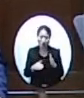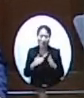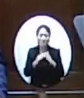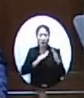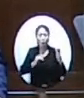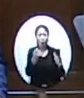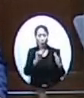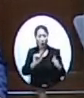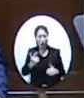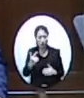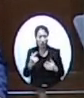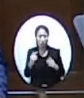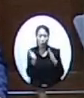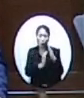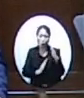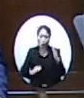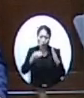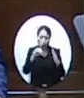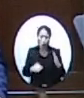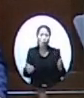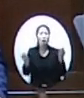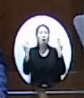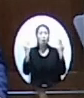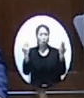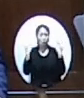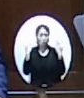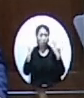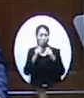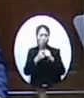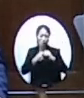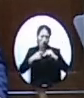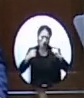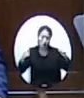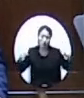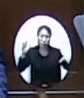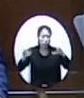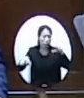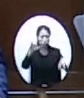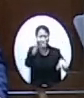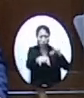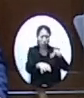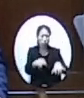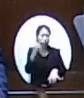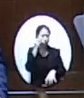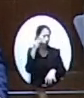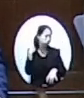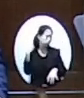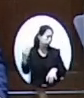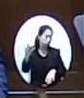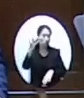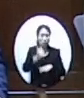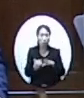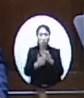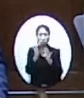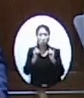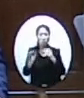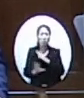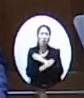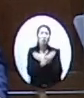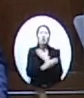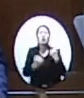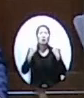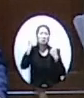마을회관, 관공서, 학교 등 오랫동안 우리 주변에서 방치되어 시민의 건강을 위협하고